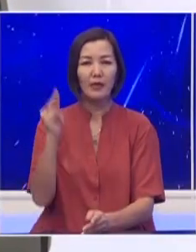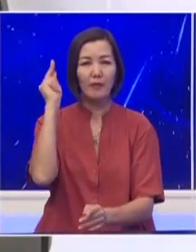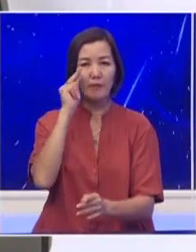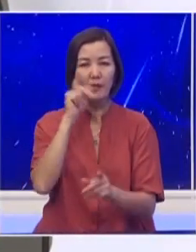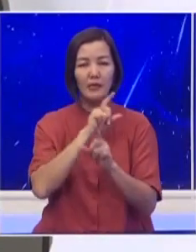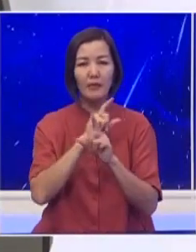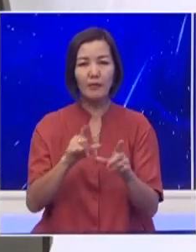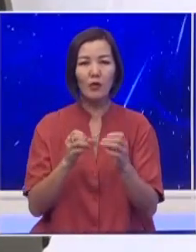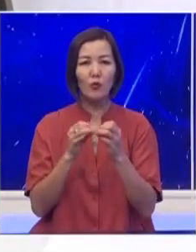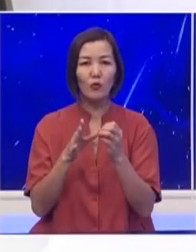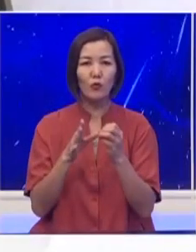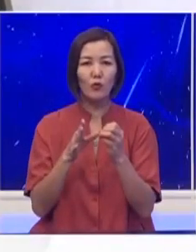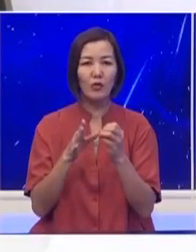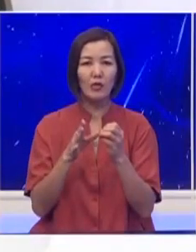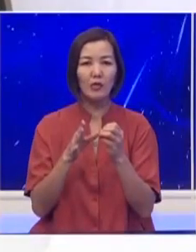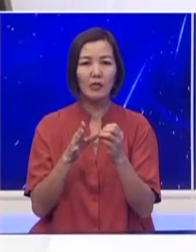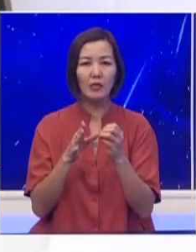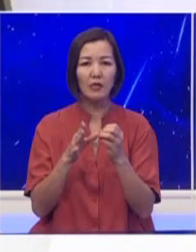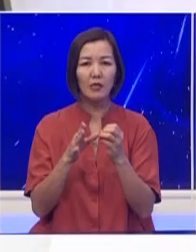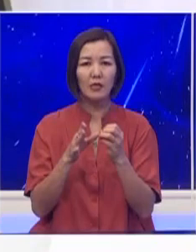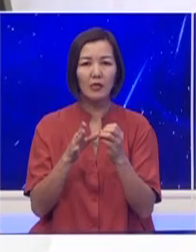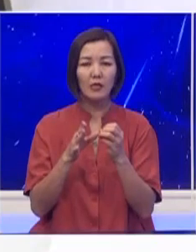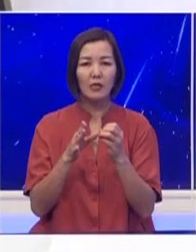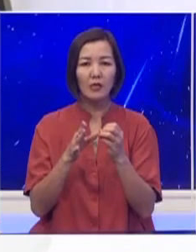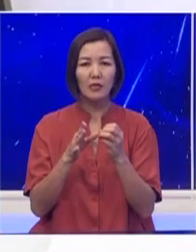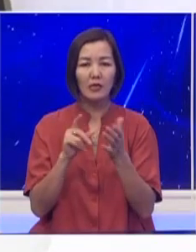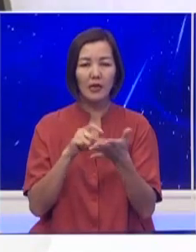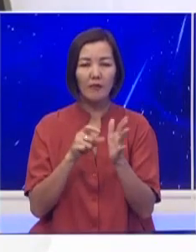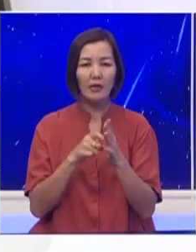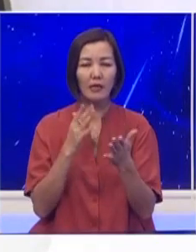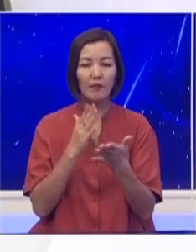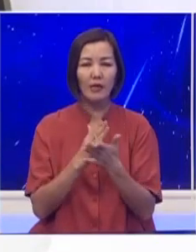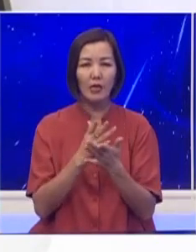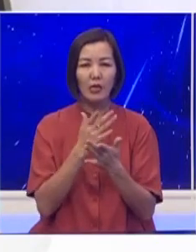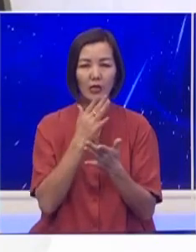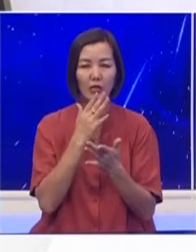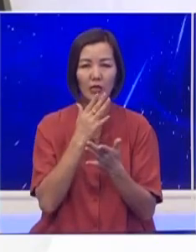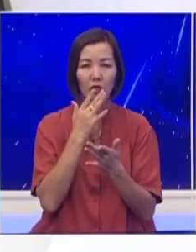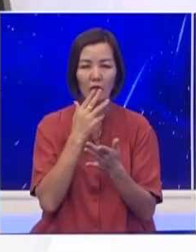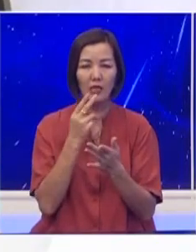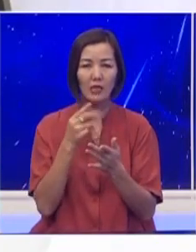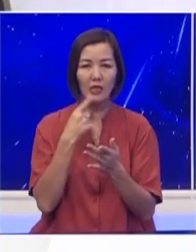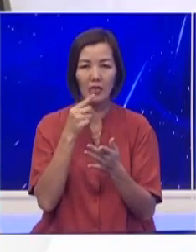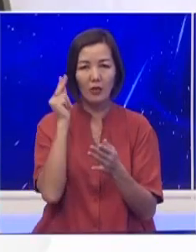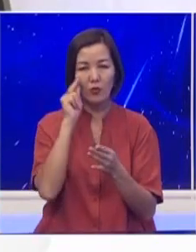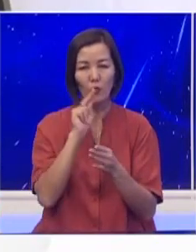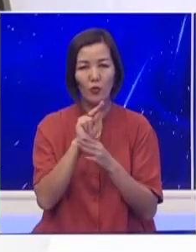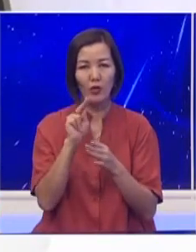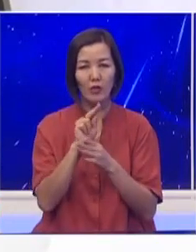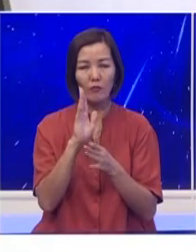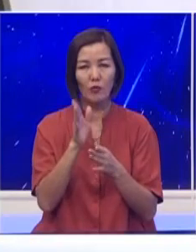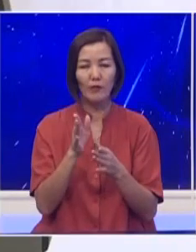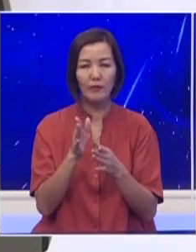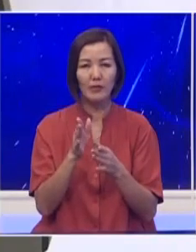таңда 14 сынып кабинеті бар, және информатика, шет тілі, физика,